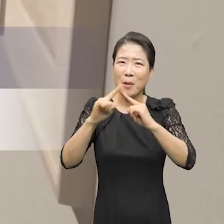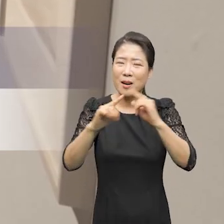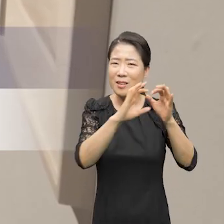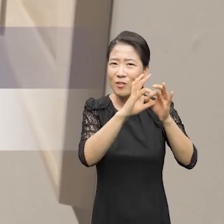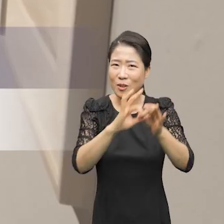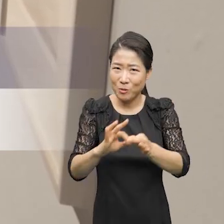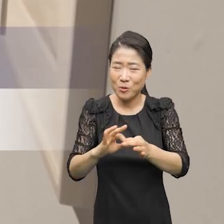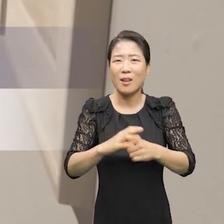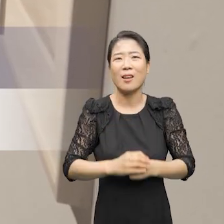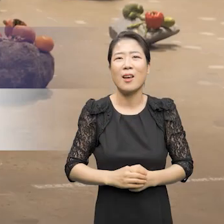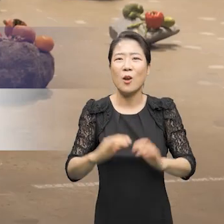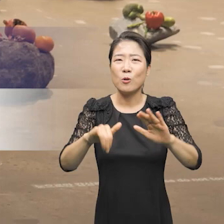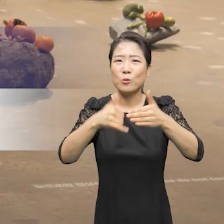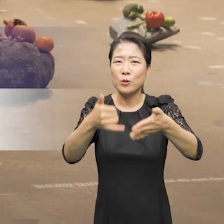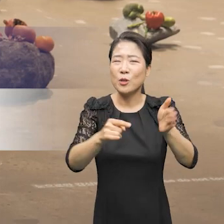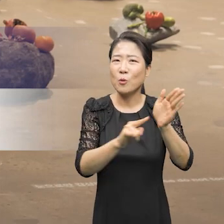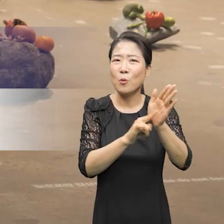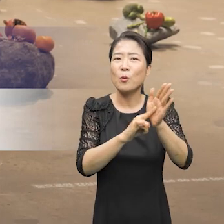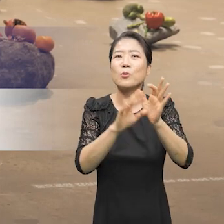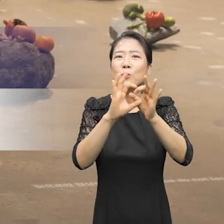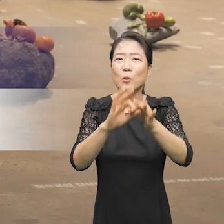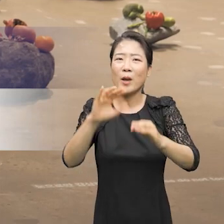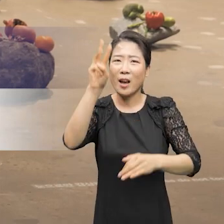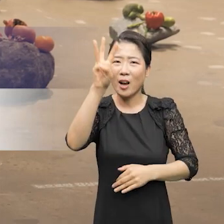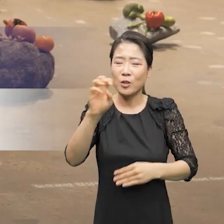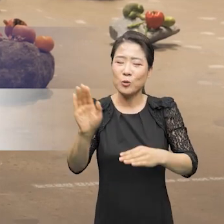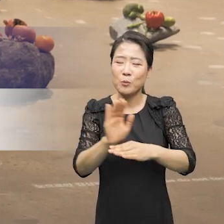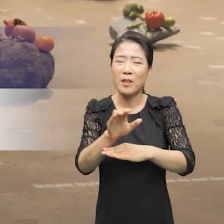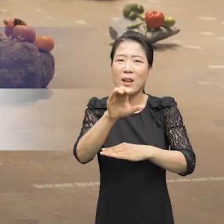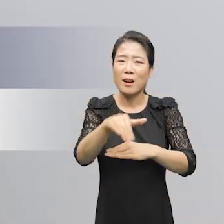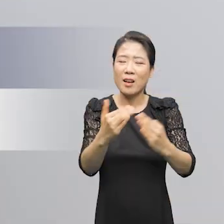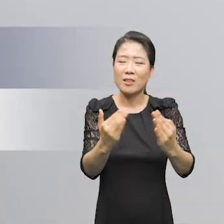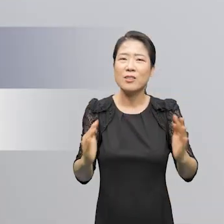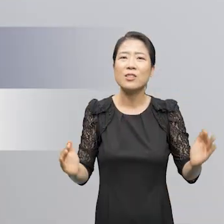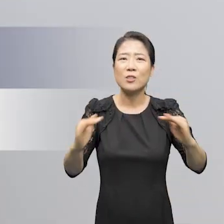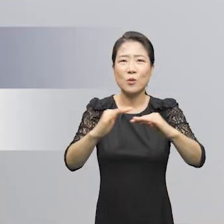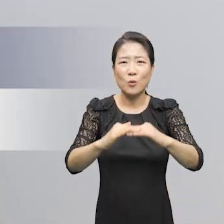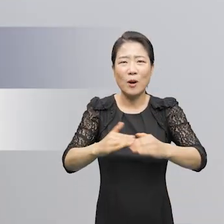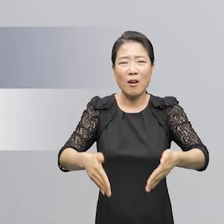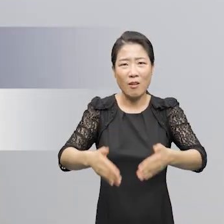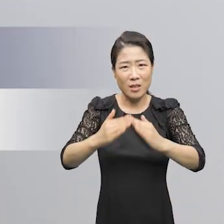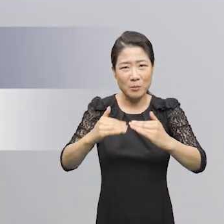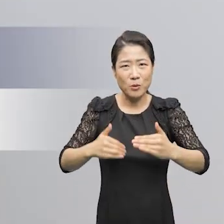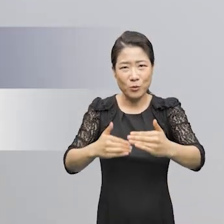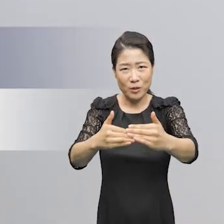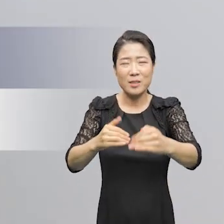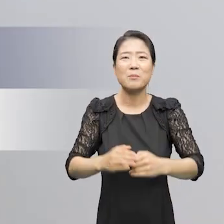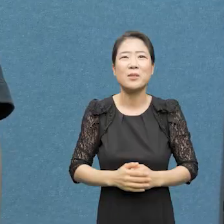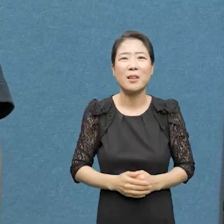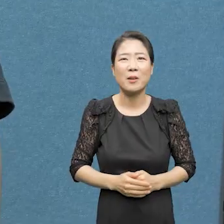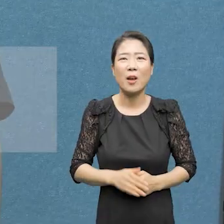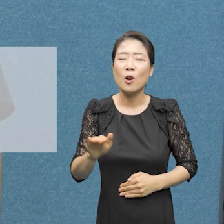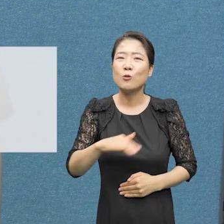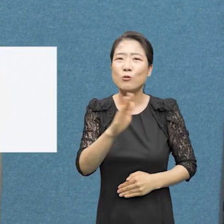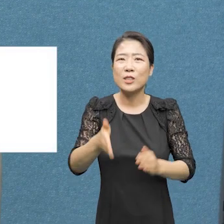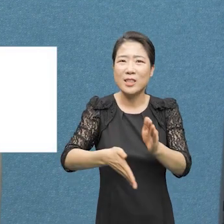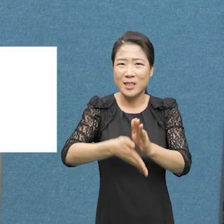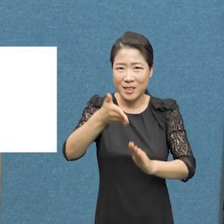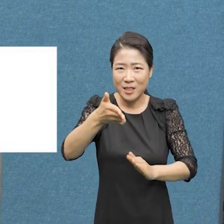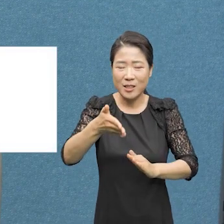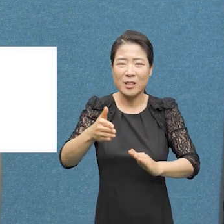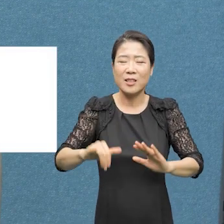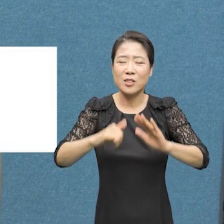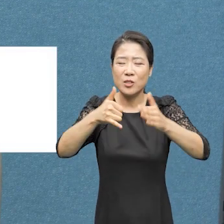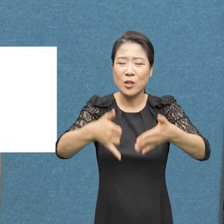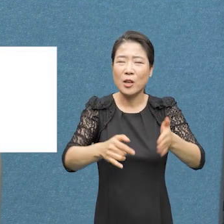의견이 지속적으로 제기돼 국제공모를 통한 광주 비엔날레 전시관 건립이 추진됐습니다 우리시는